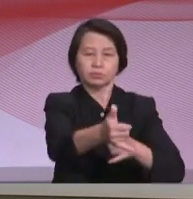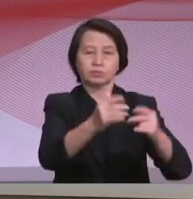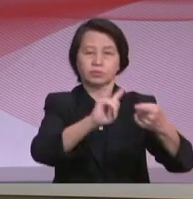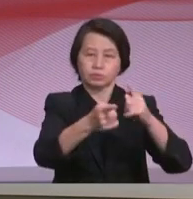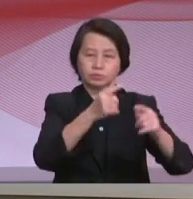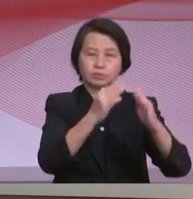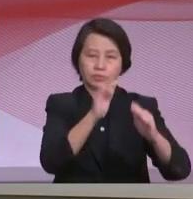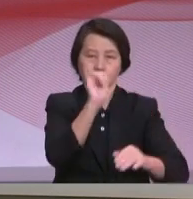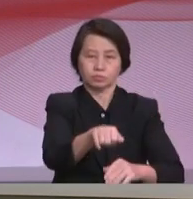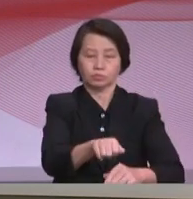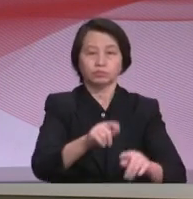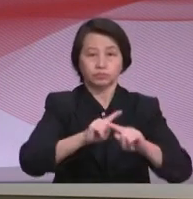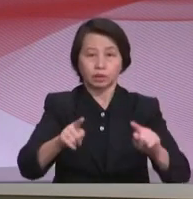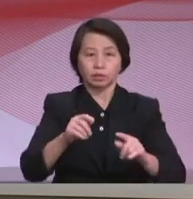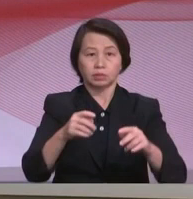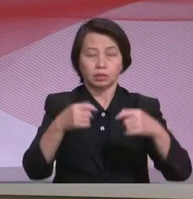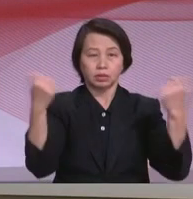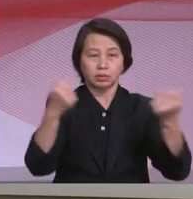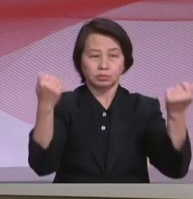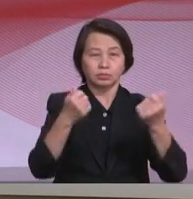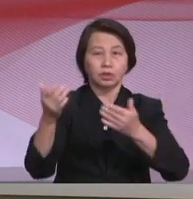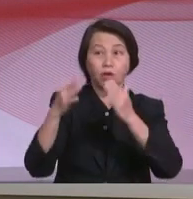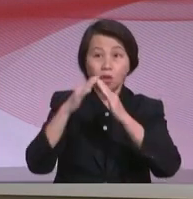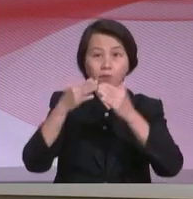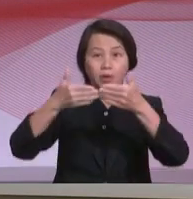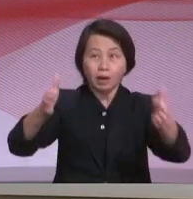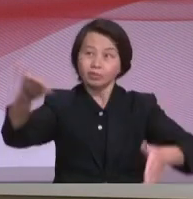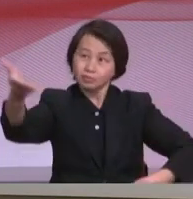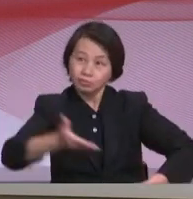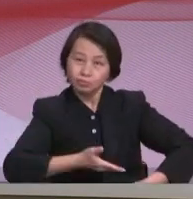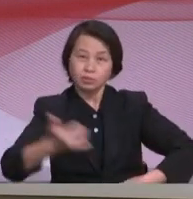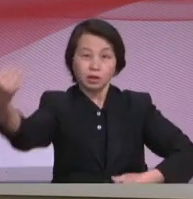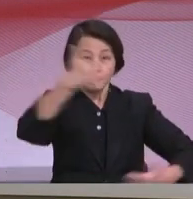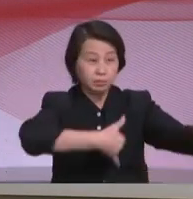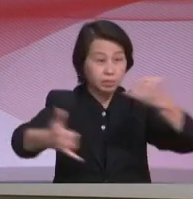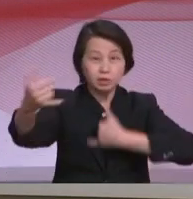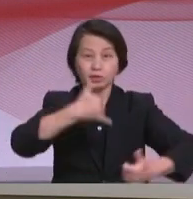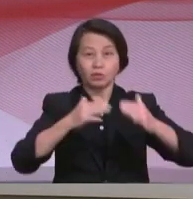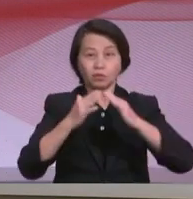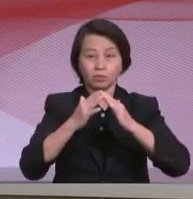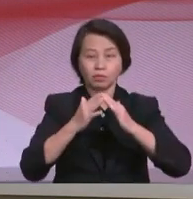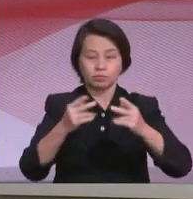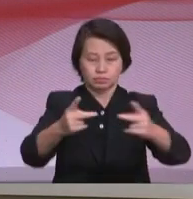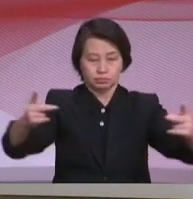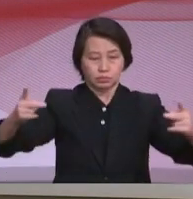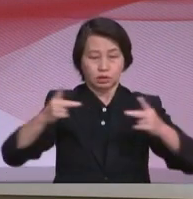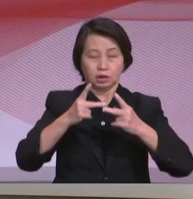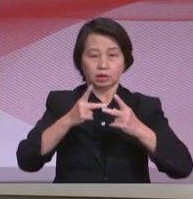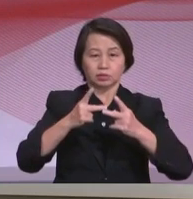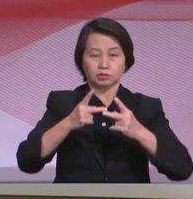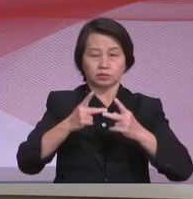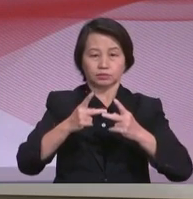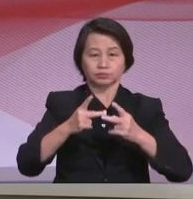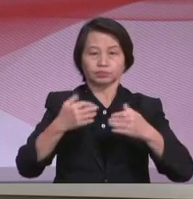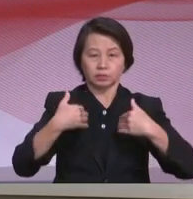ramai, aktiviti caroling dari rumah ke rumah di kawasan kesemua